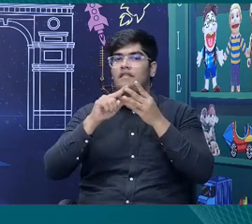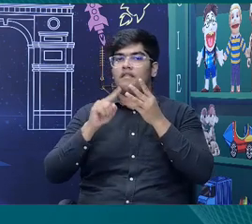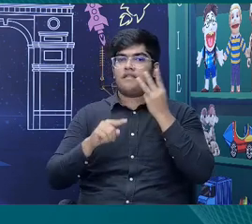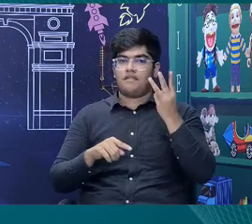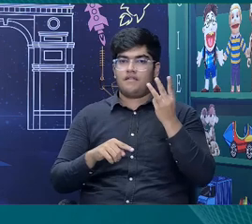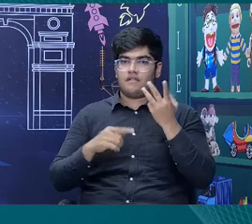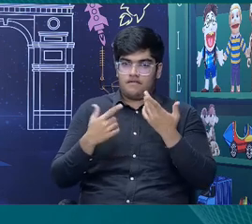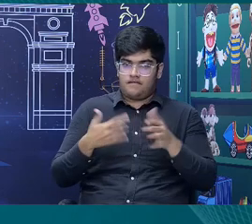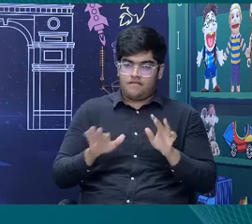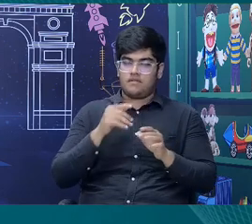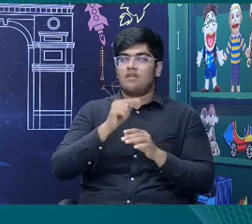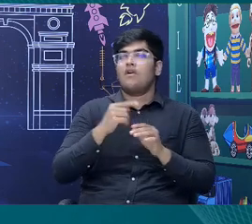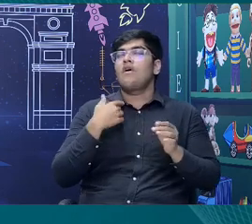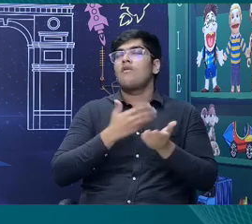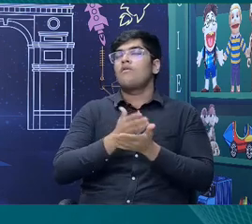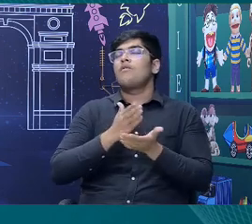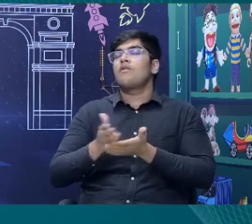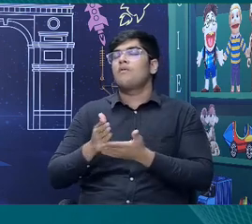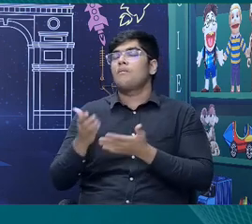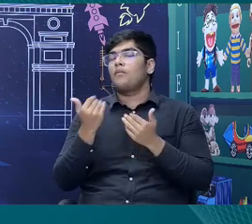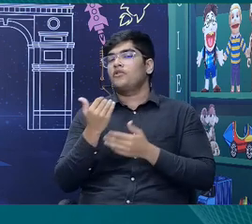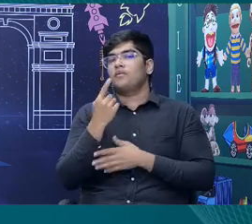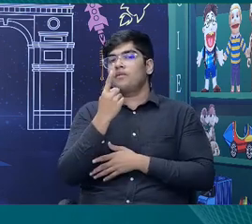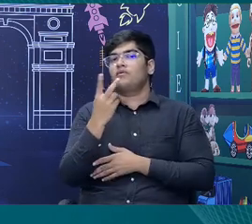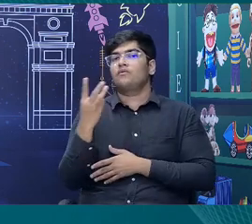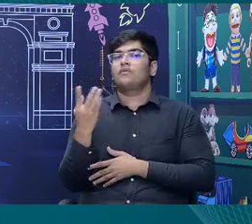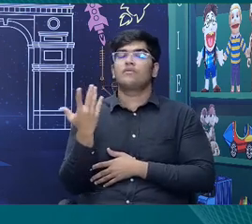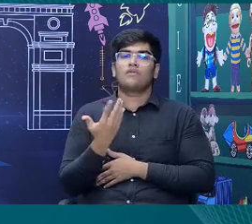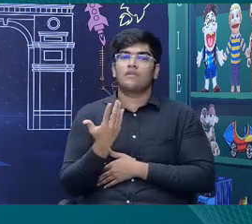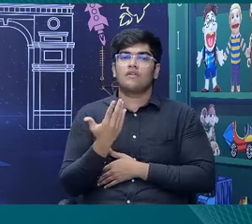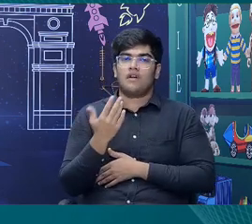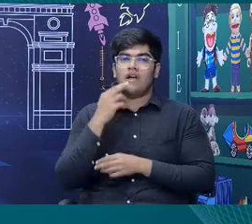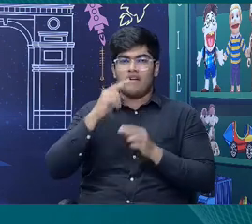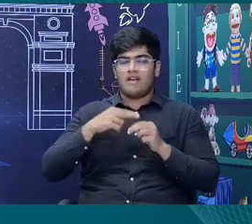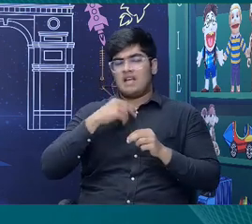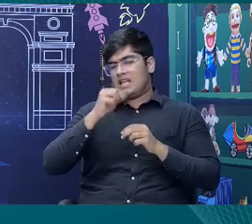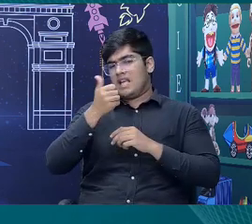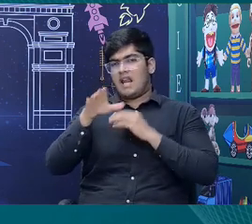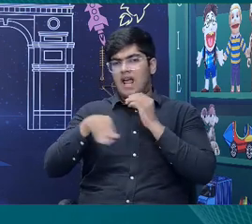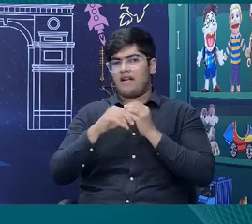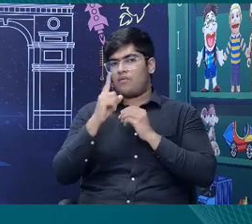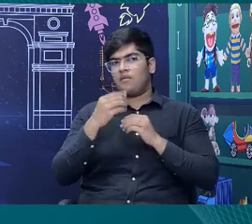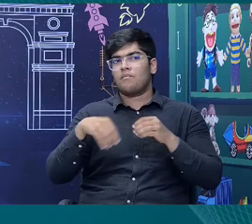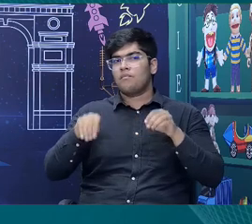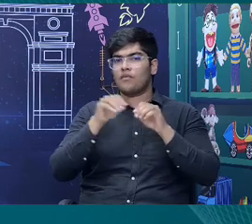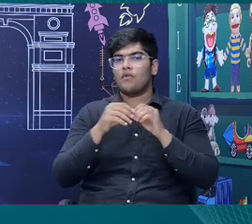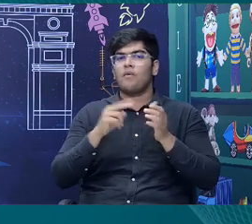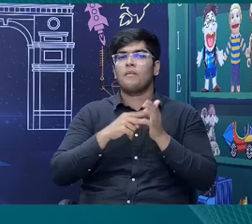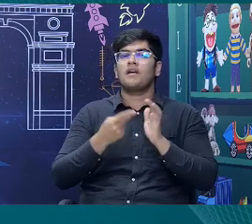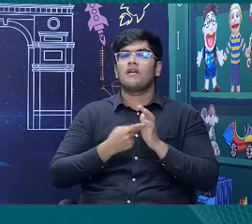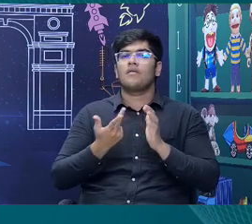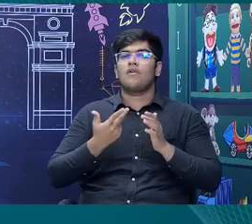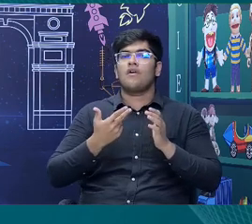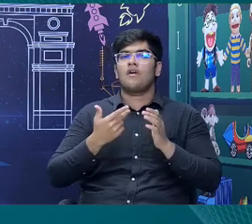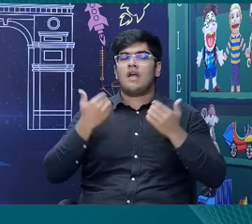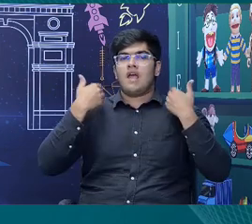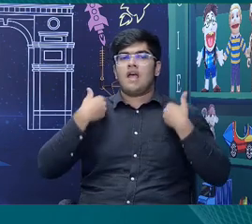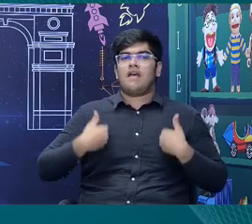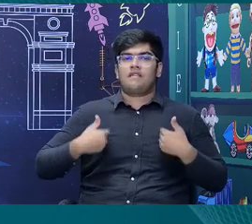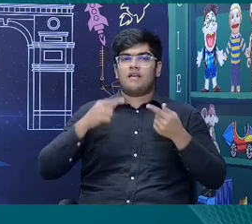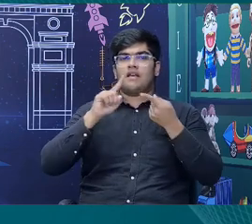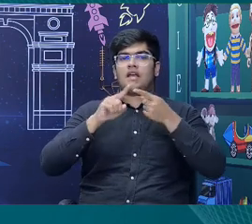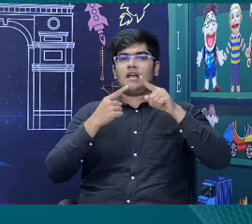से एक थेरेपी चूज करते हैं अगर हम एक चीज और बीच में ऐड कर सकते हैं तो वह है एथिक्स अबब हम साइकोलॉजी की बात करते हैं तो एथिक्स भी